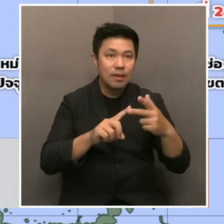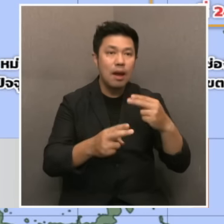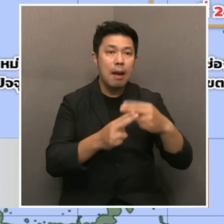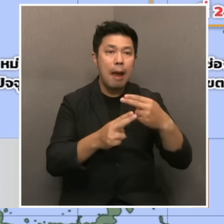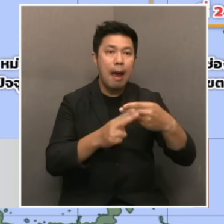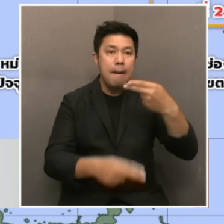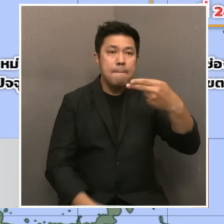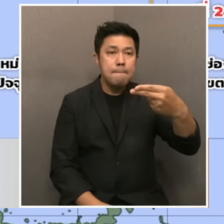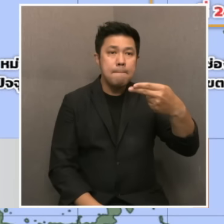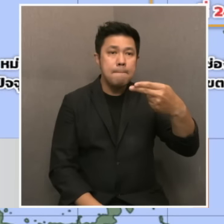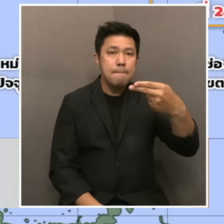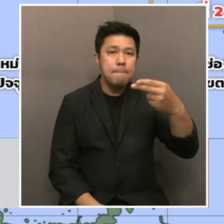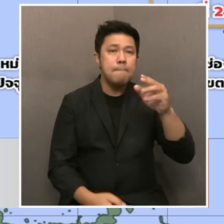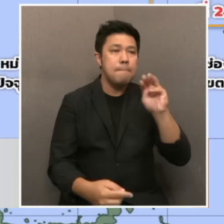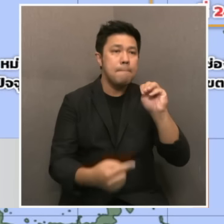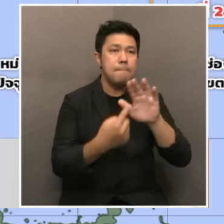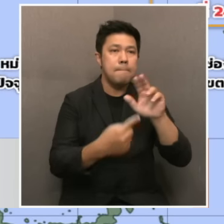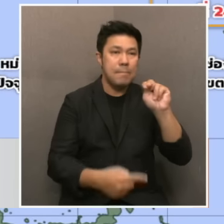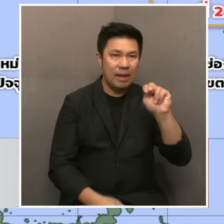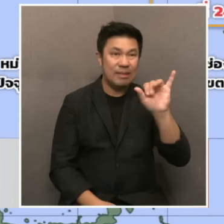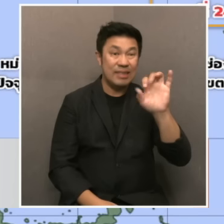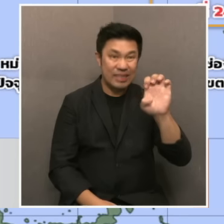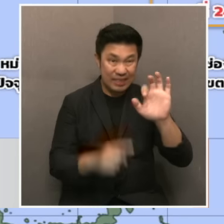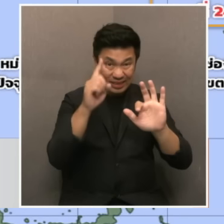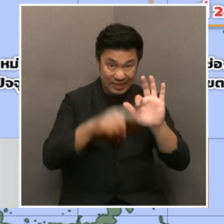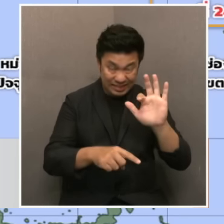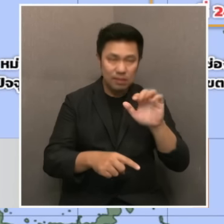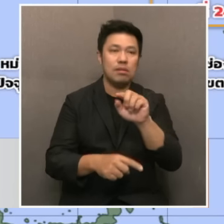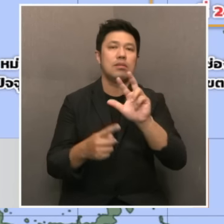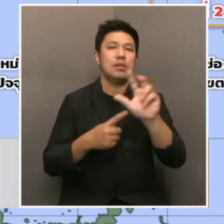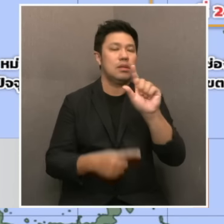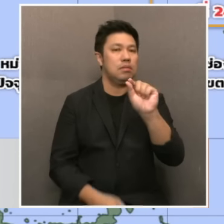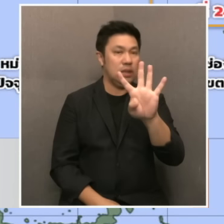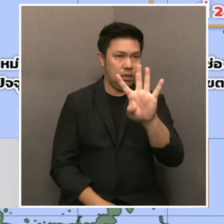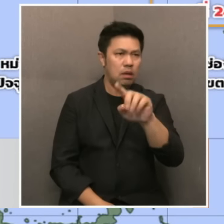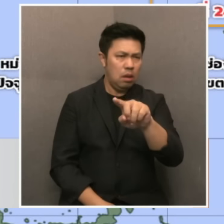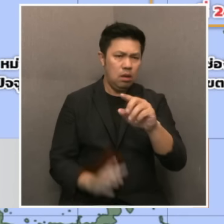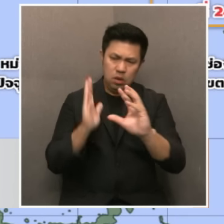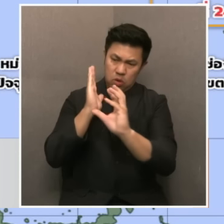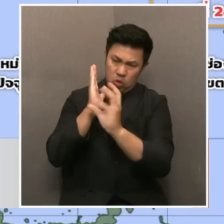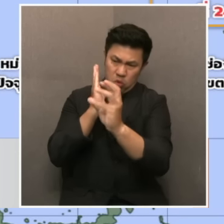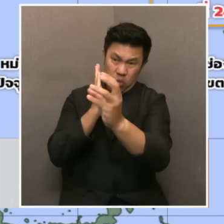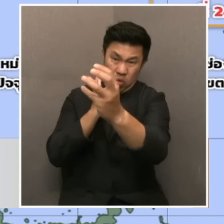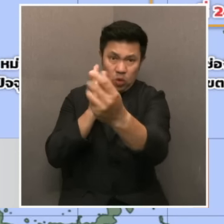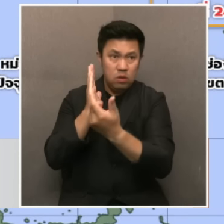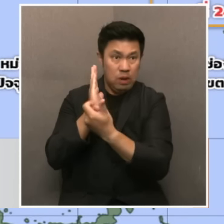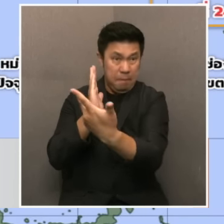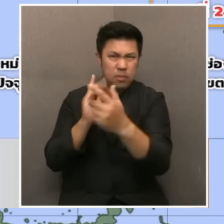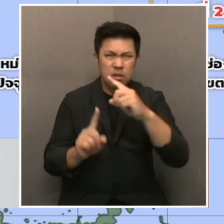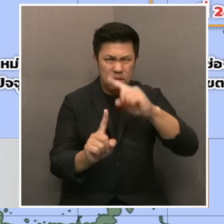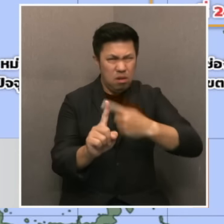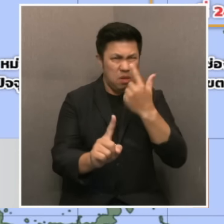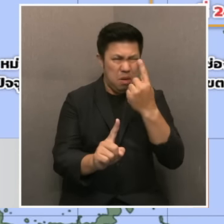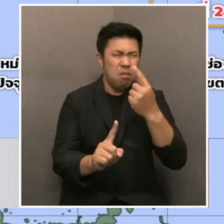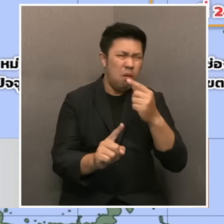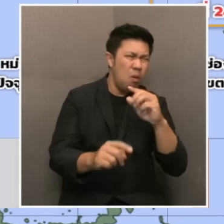24 นะคะครวมมตูนิยววทยาระบุว่าโดยปกติความถี่ของการก่อตัวของพยุเดือนพฤศจิกายน